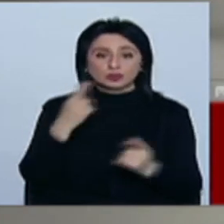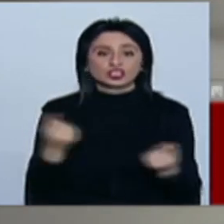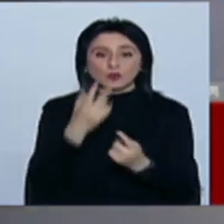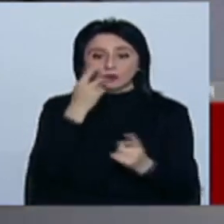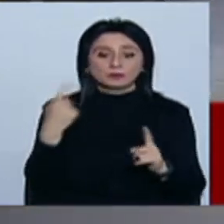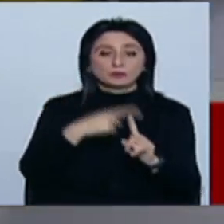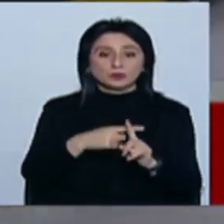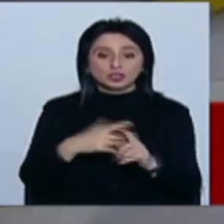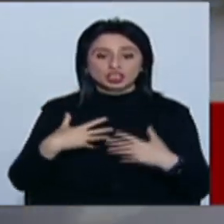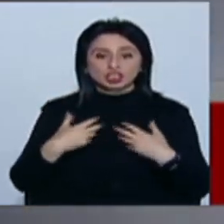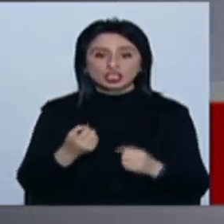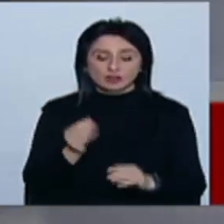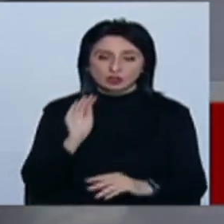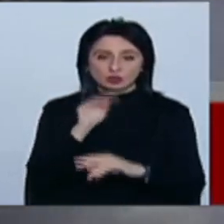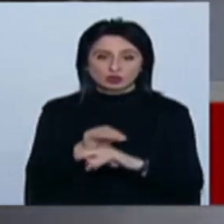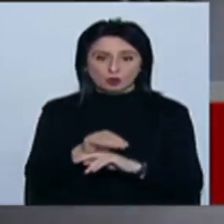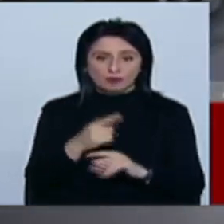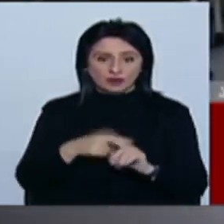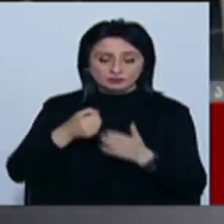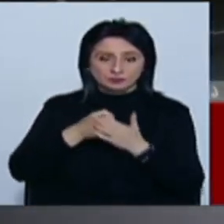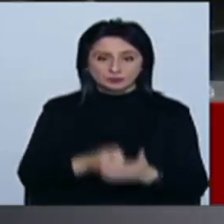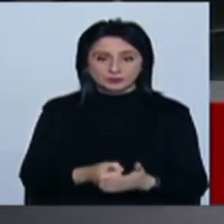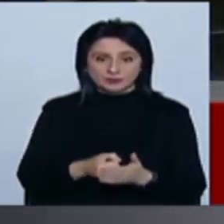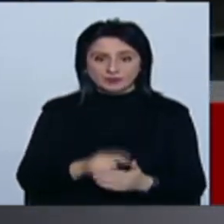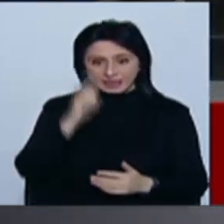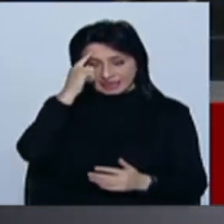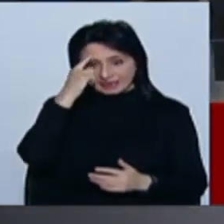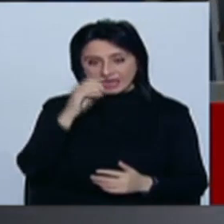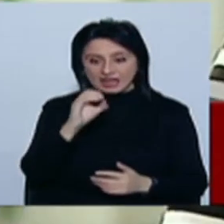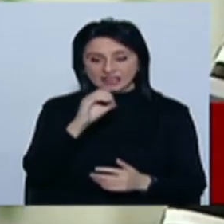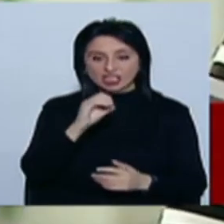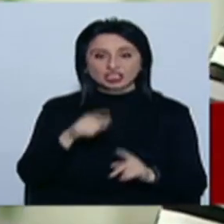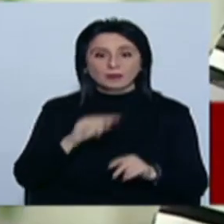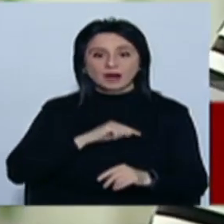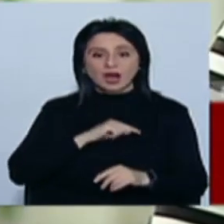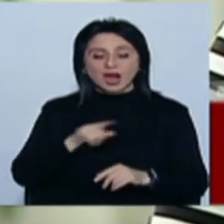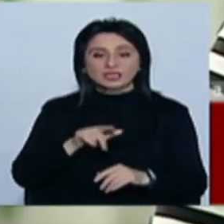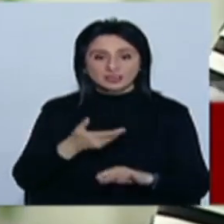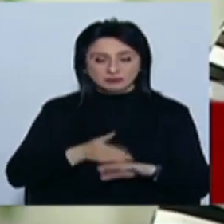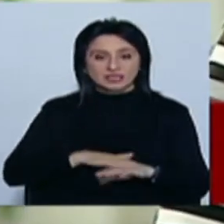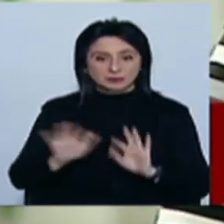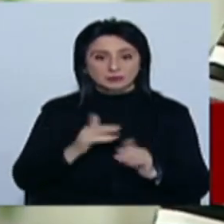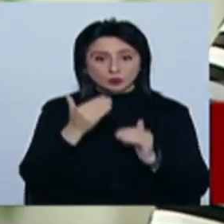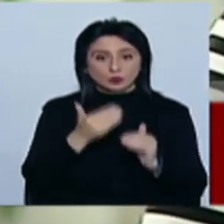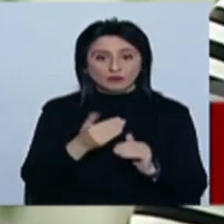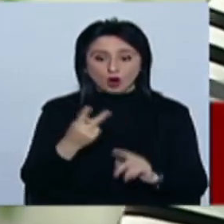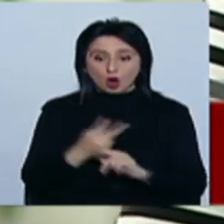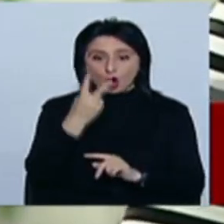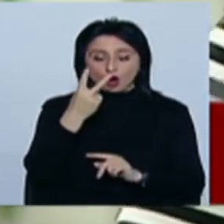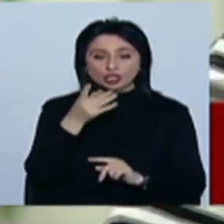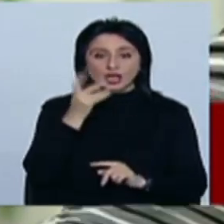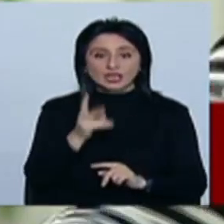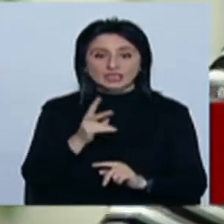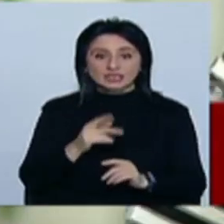რაც ჯანდაცვის სისტემისთვის დამატებითი წნეხი იქნება. დელტა შტამს ახასიათებს უფრო მძიმე მიმდინარეობა და ორჯერ მაღალია